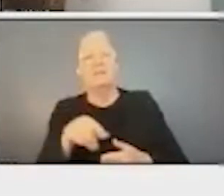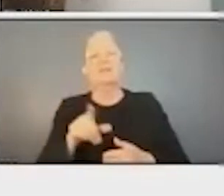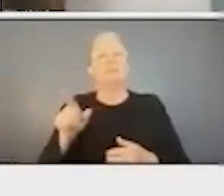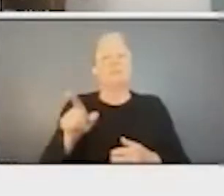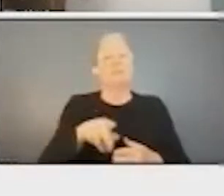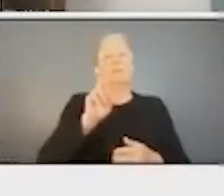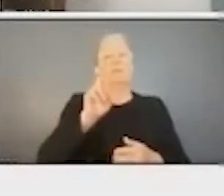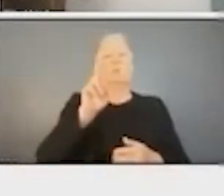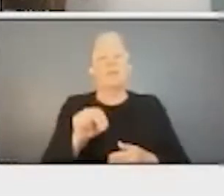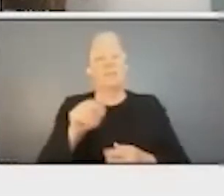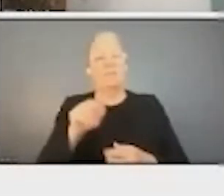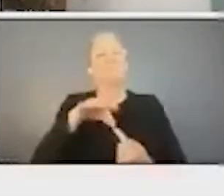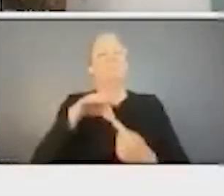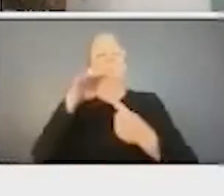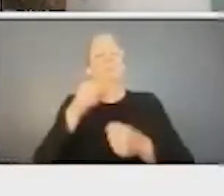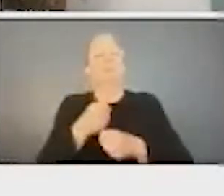التطور البيولوجي